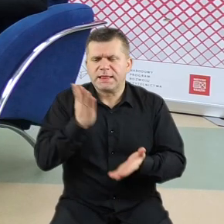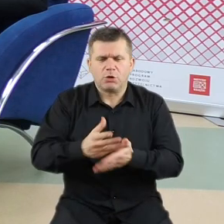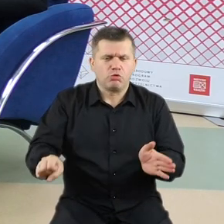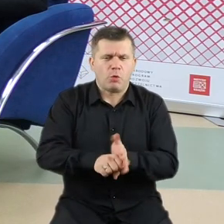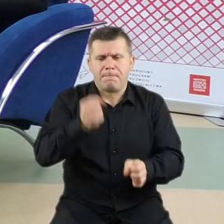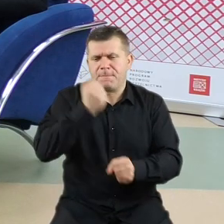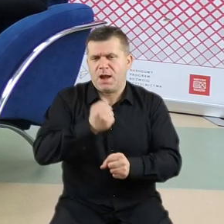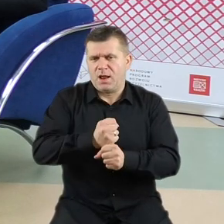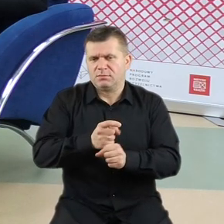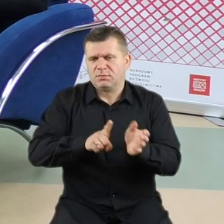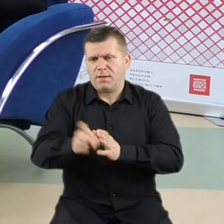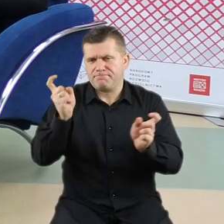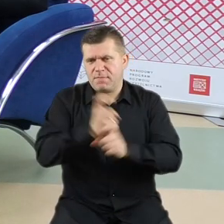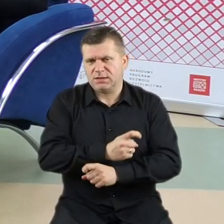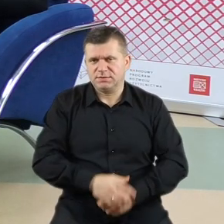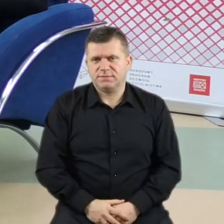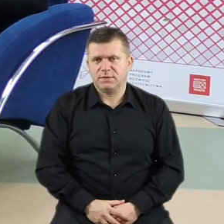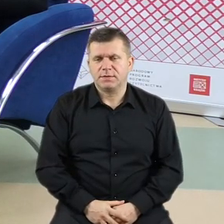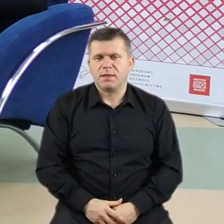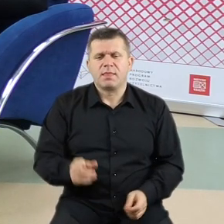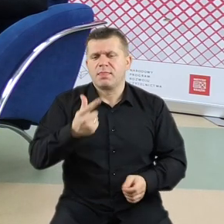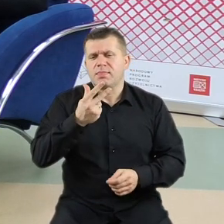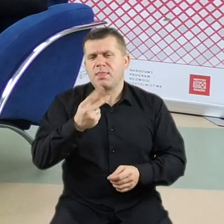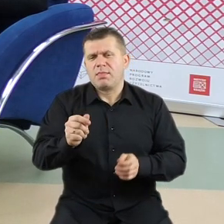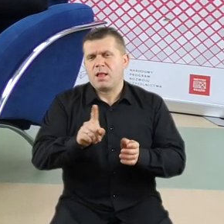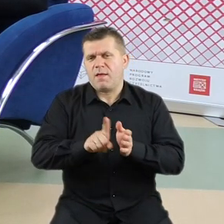na rzecz kraju, bo przecież nie dla własnych jakichś ambicji, bo